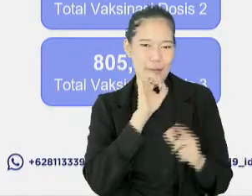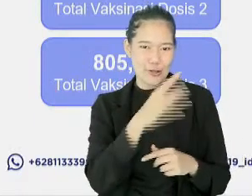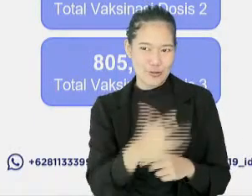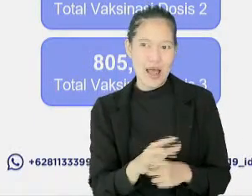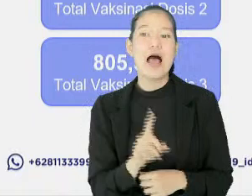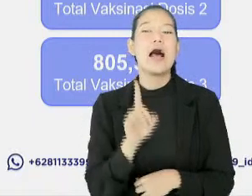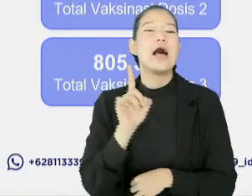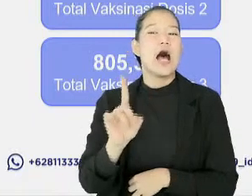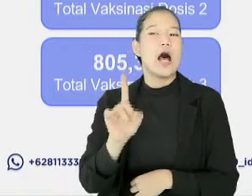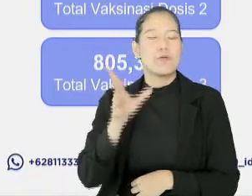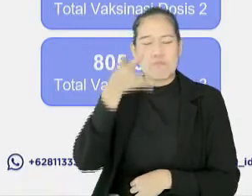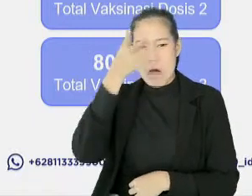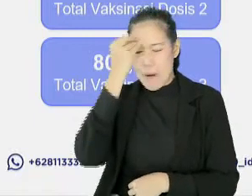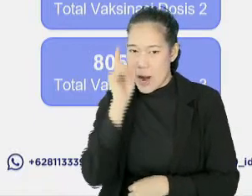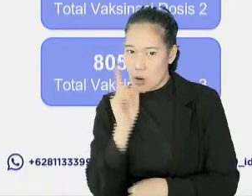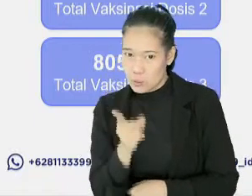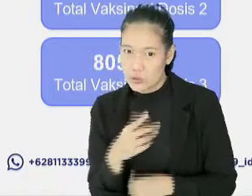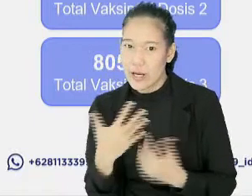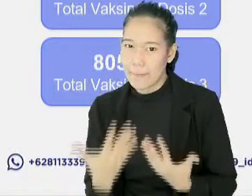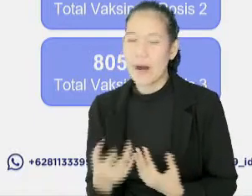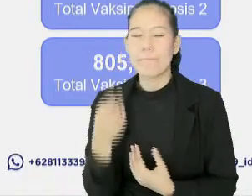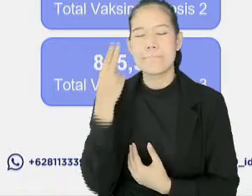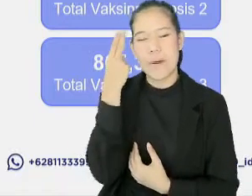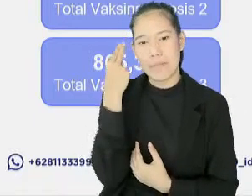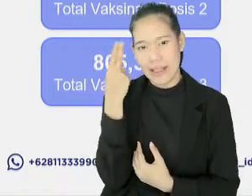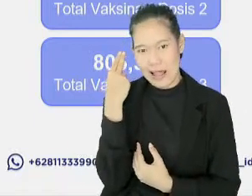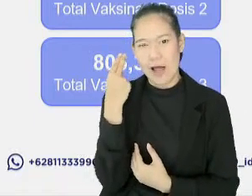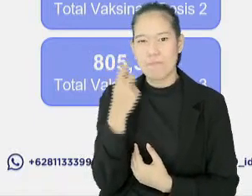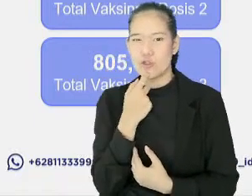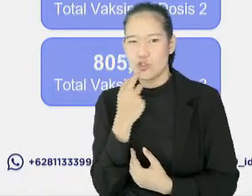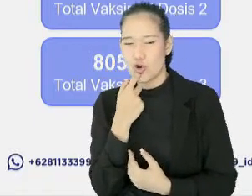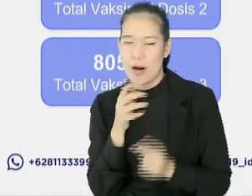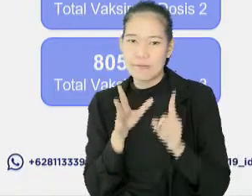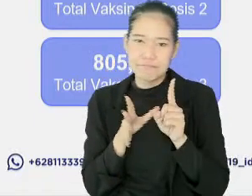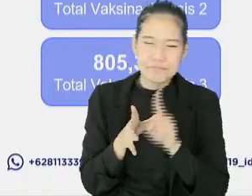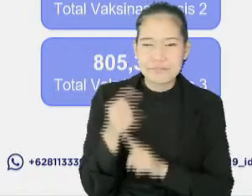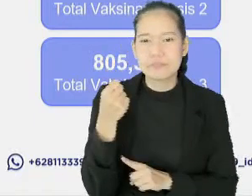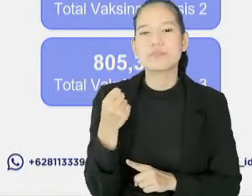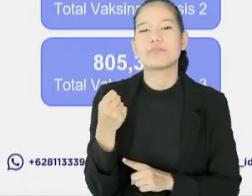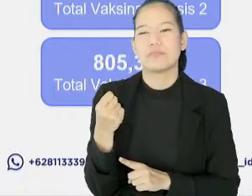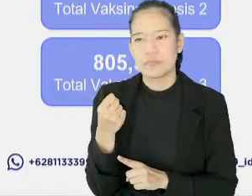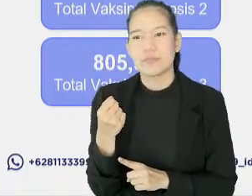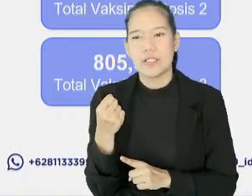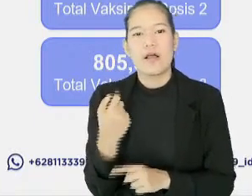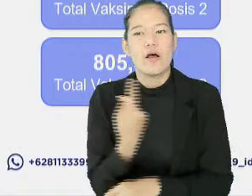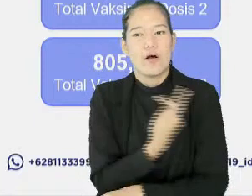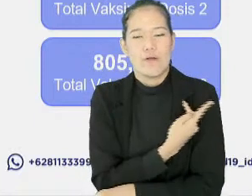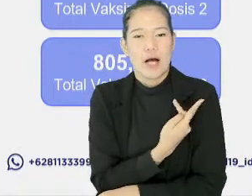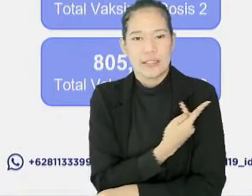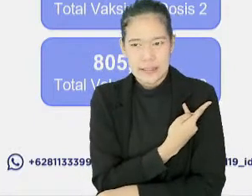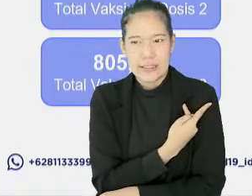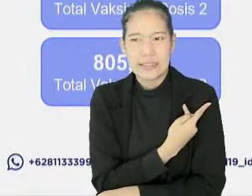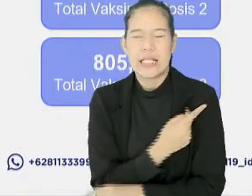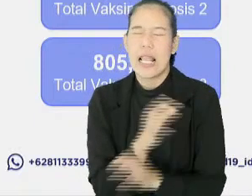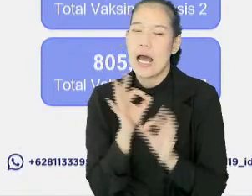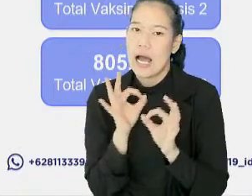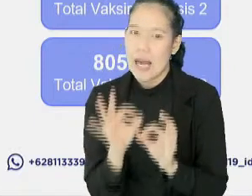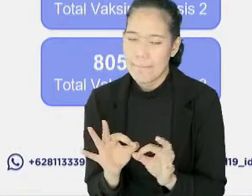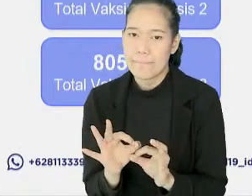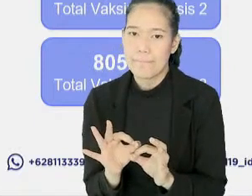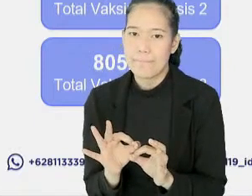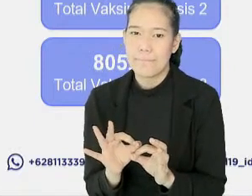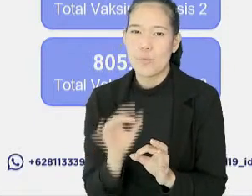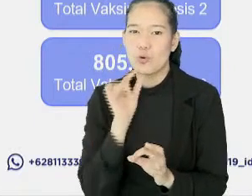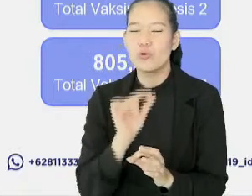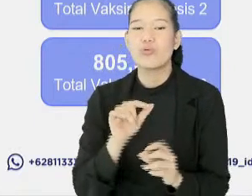satu hal yang harus kita fahami pemerintah mensetting target untuk memberikan vaksinasi lengkap dua